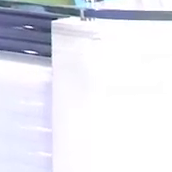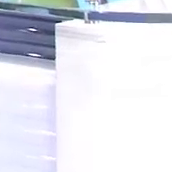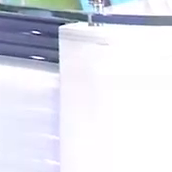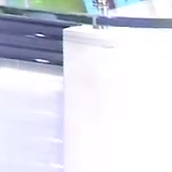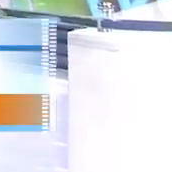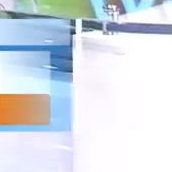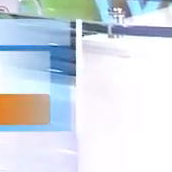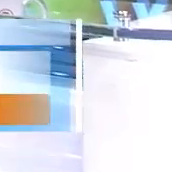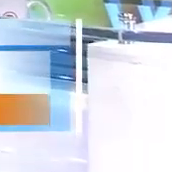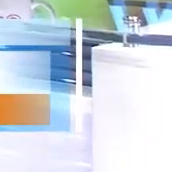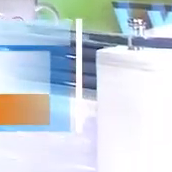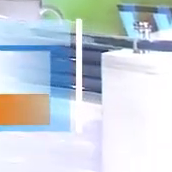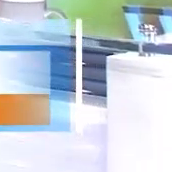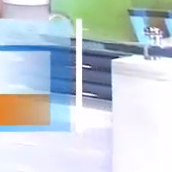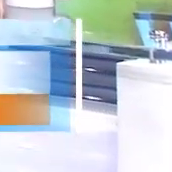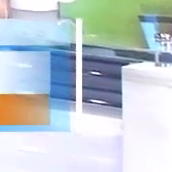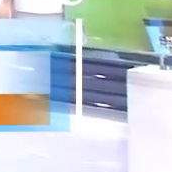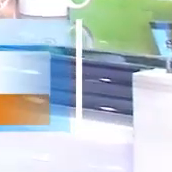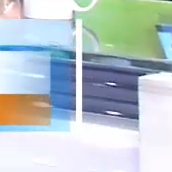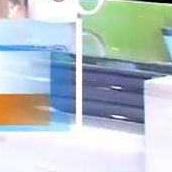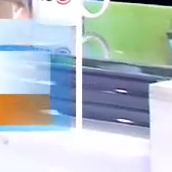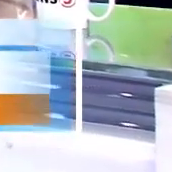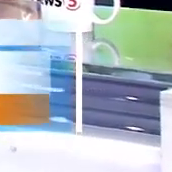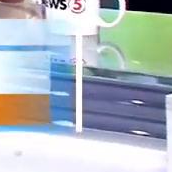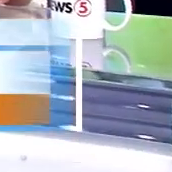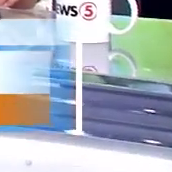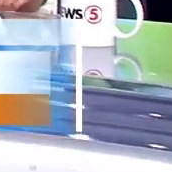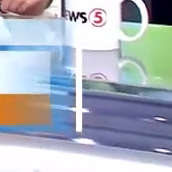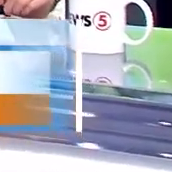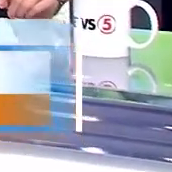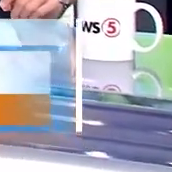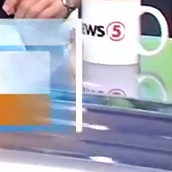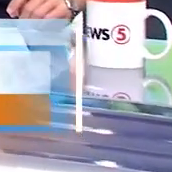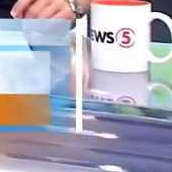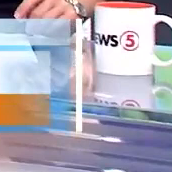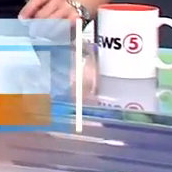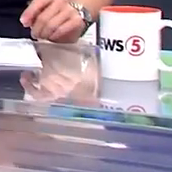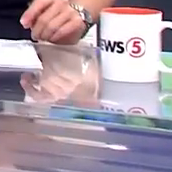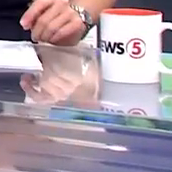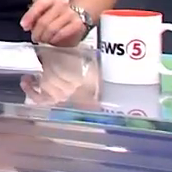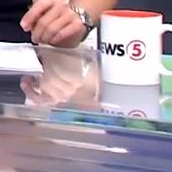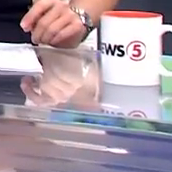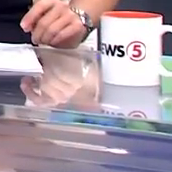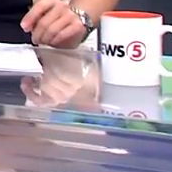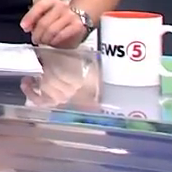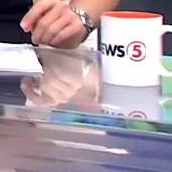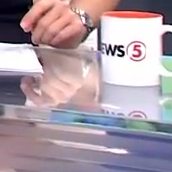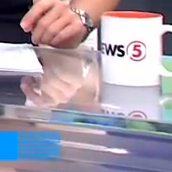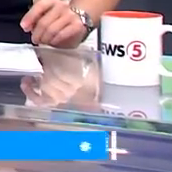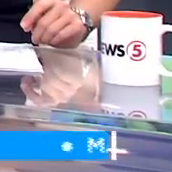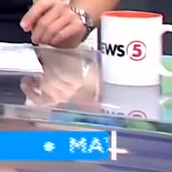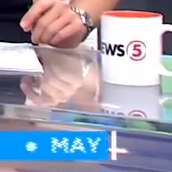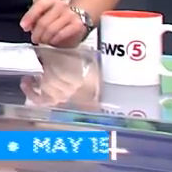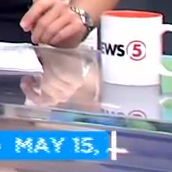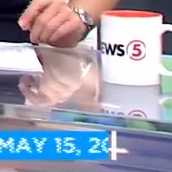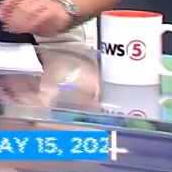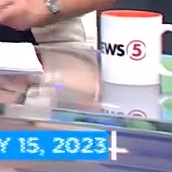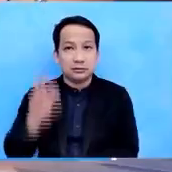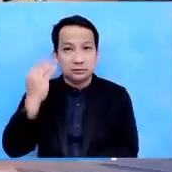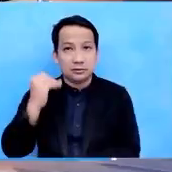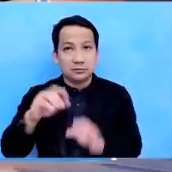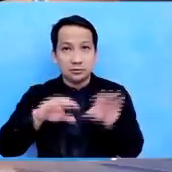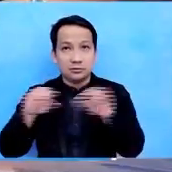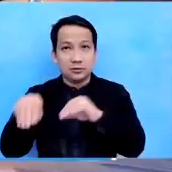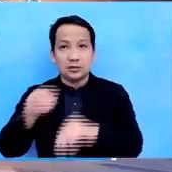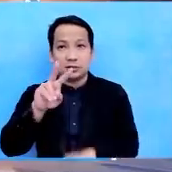Posibleng may nananamantala sa presyo ng sibuyas sa mga pamilihan ayon sa Department of Agriculture. Giit ng DA, walang rason para sumipa sa